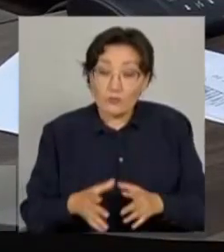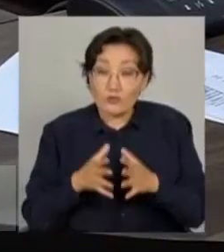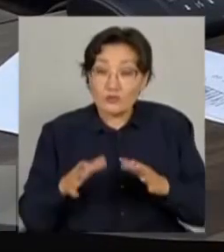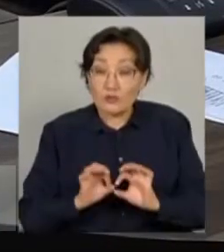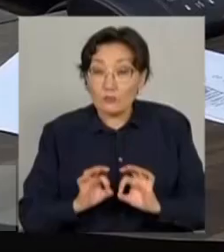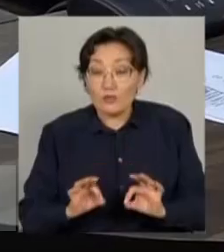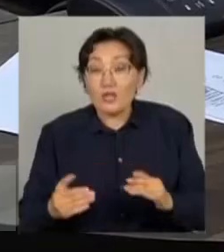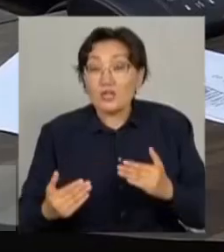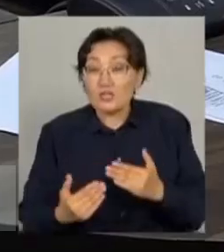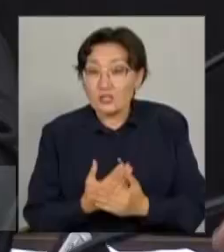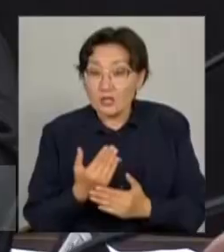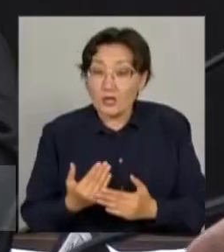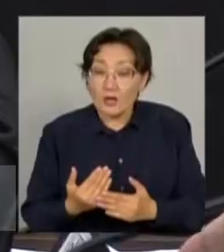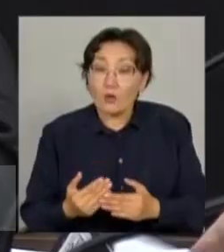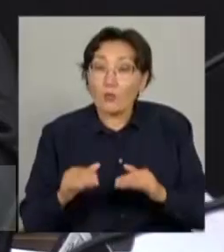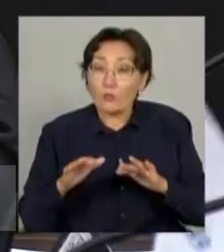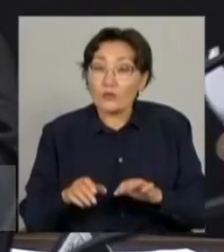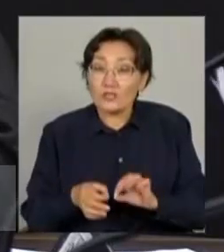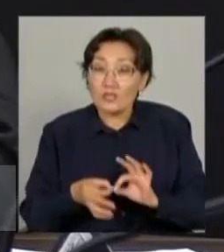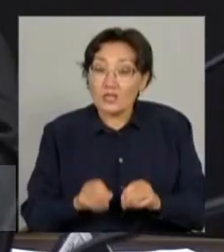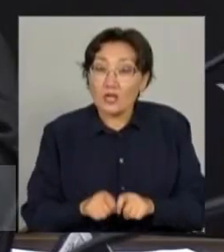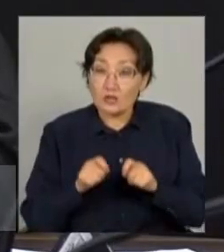танытып, жаңа қырларын ашуға басымдық берілді.